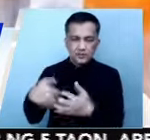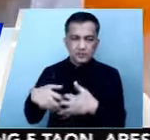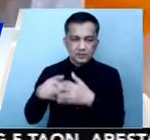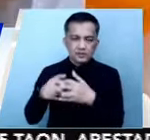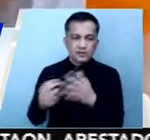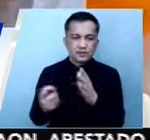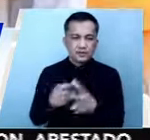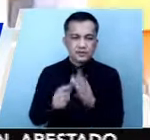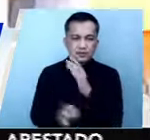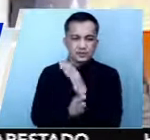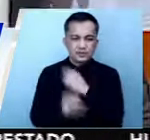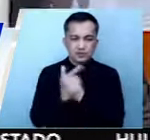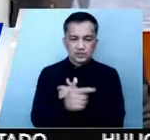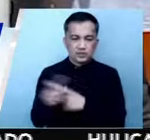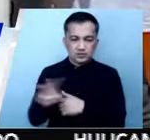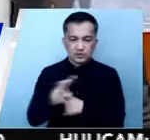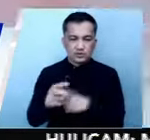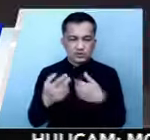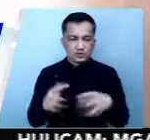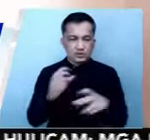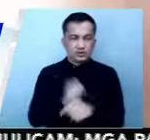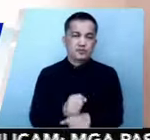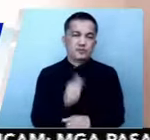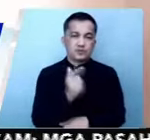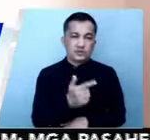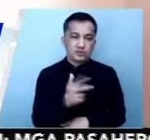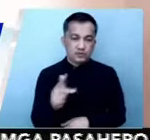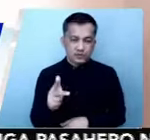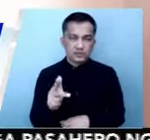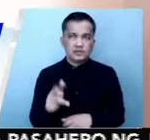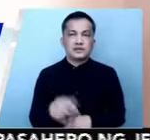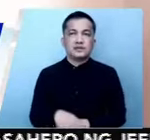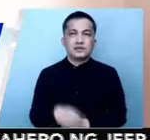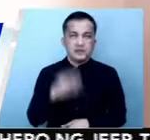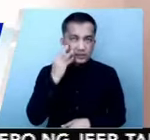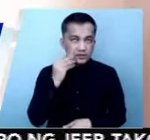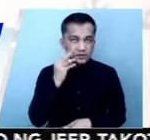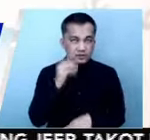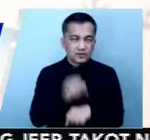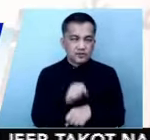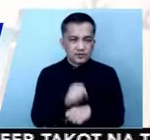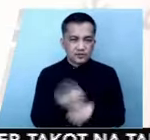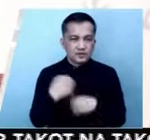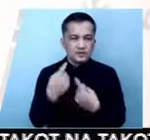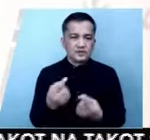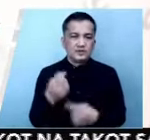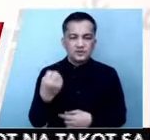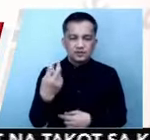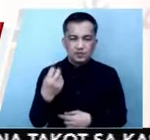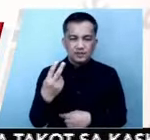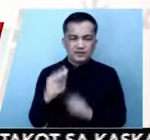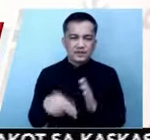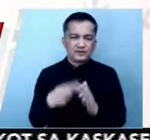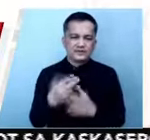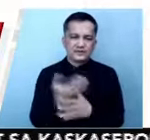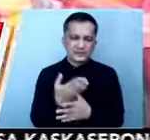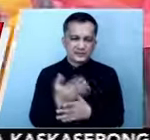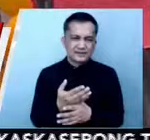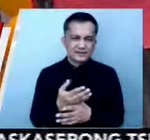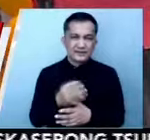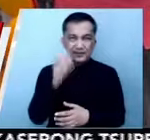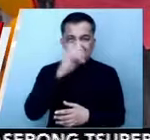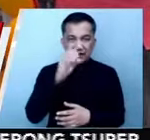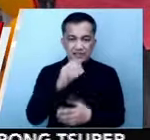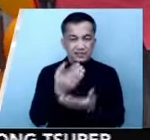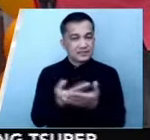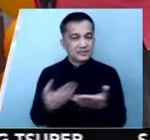at natapos ito noong 2023. Na-experience namin mag-work more than 12 hours yung hassle ng paghahanap ng supplies.